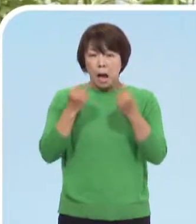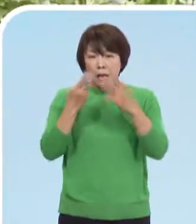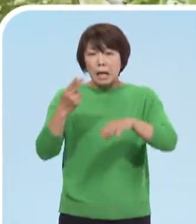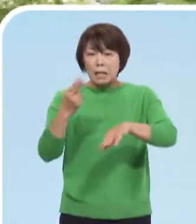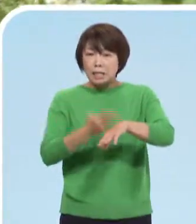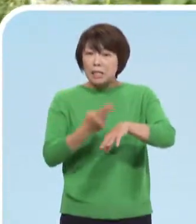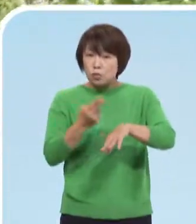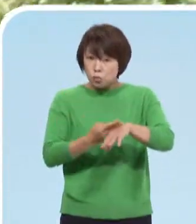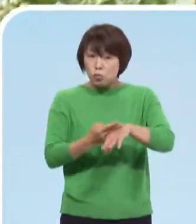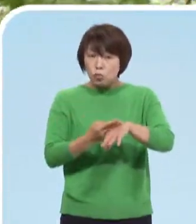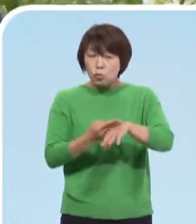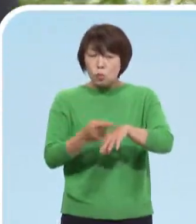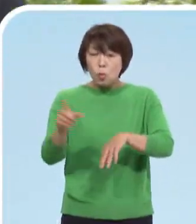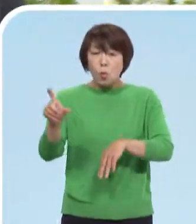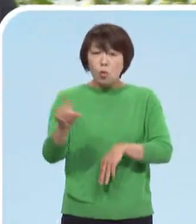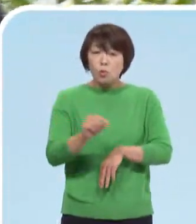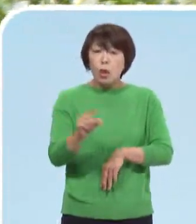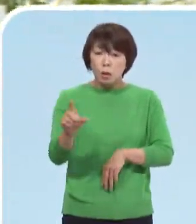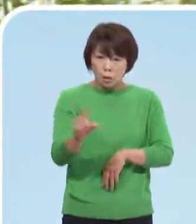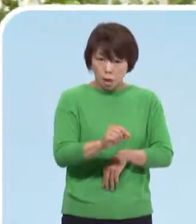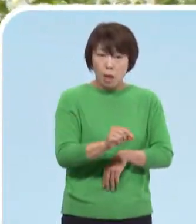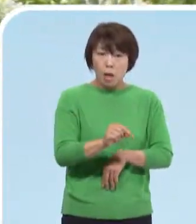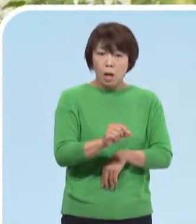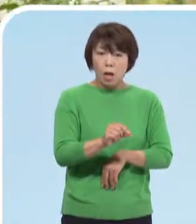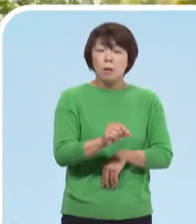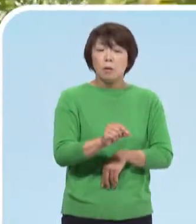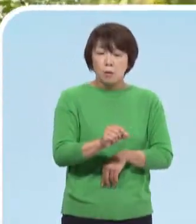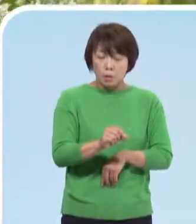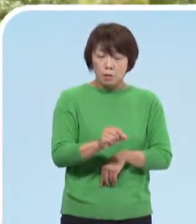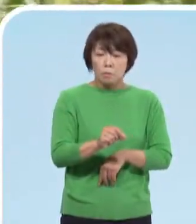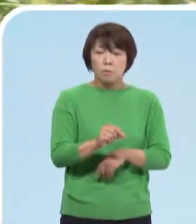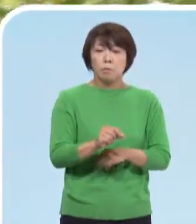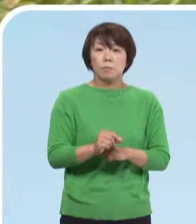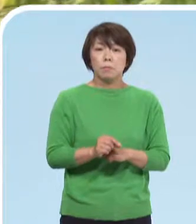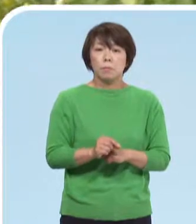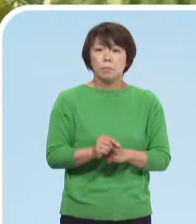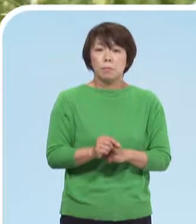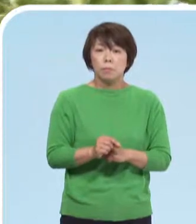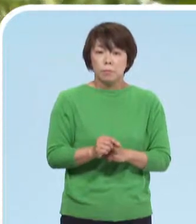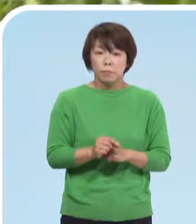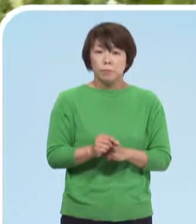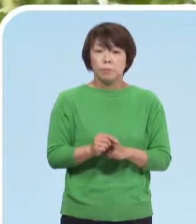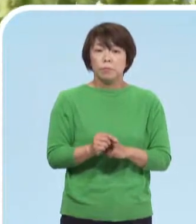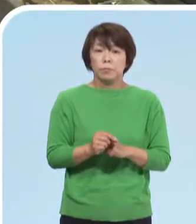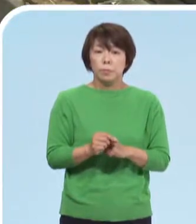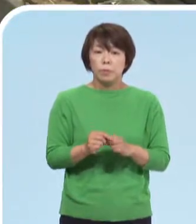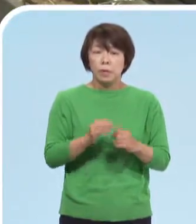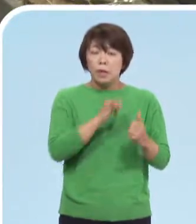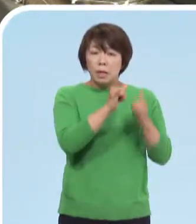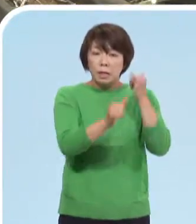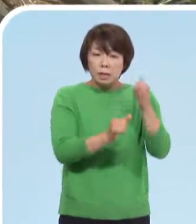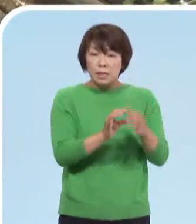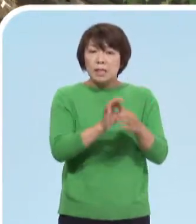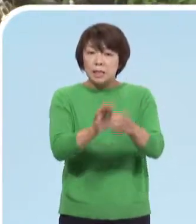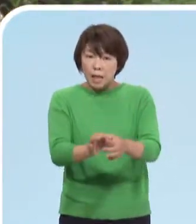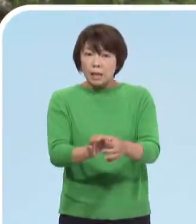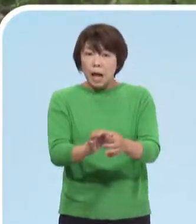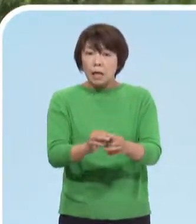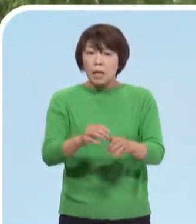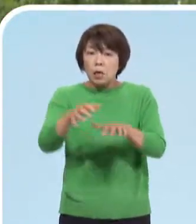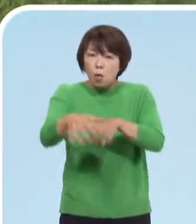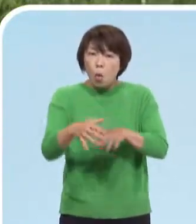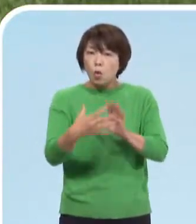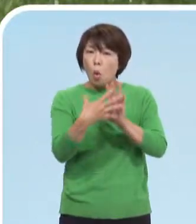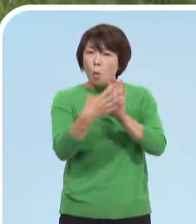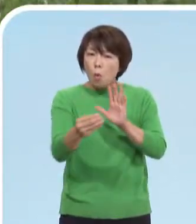技術をまあ用いてですね、あのこのハウスの中の環境制御を行いまして、はい、まあ、次世代農